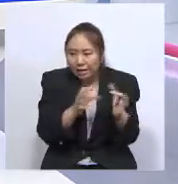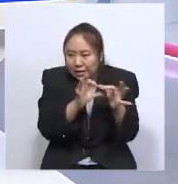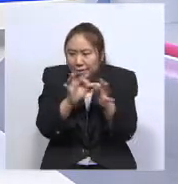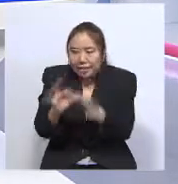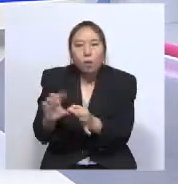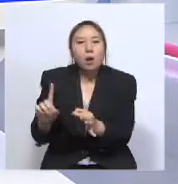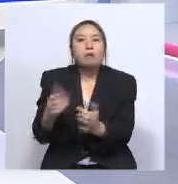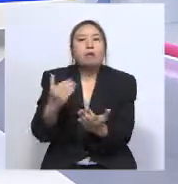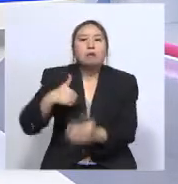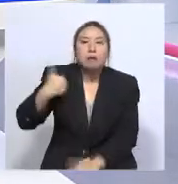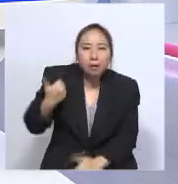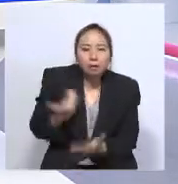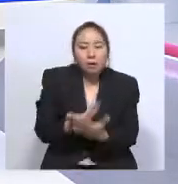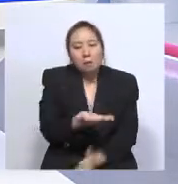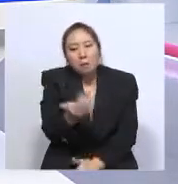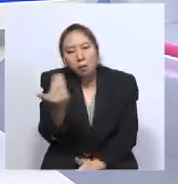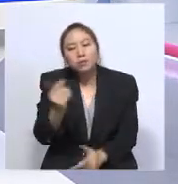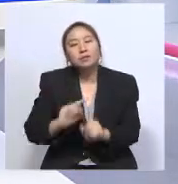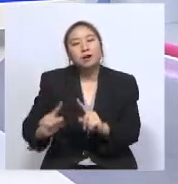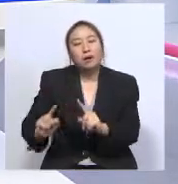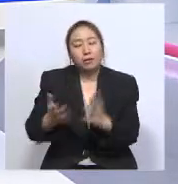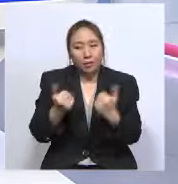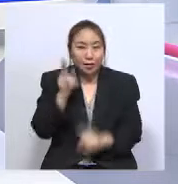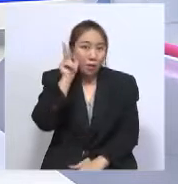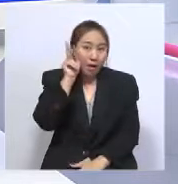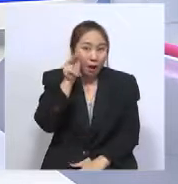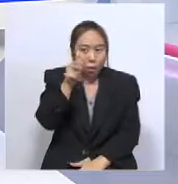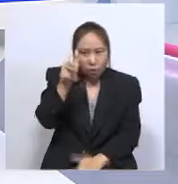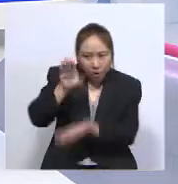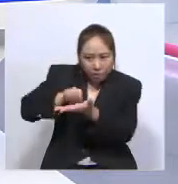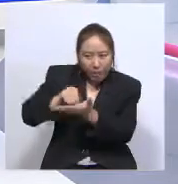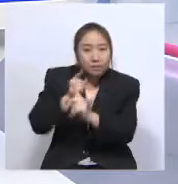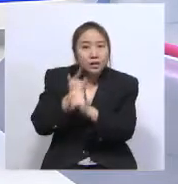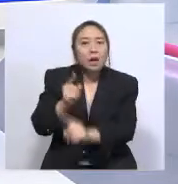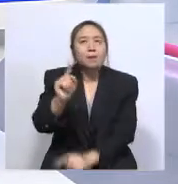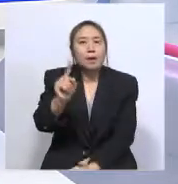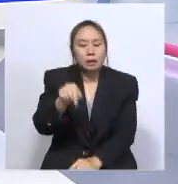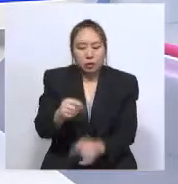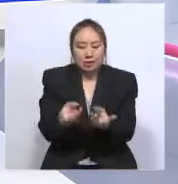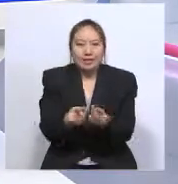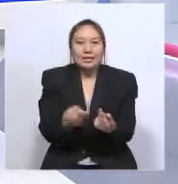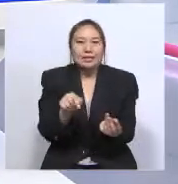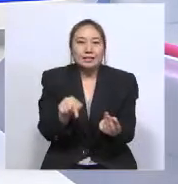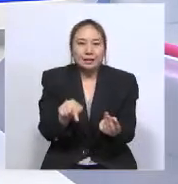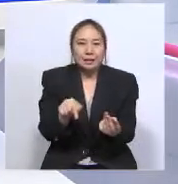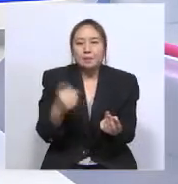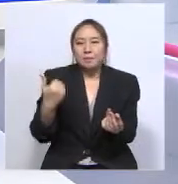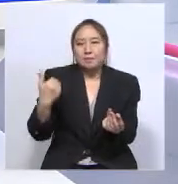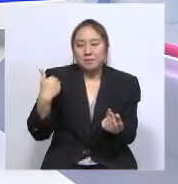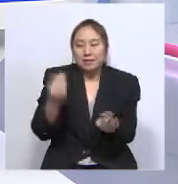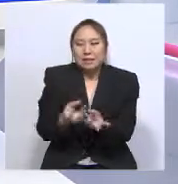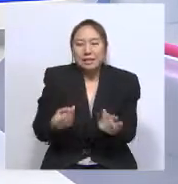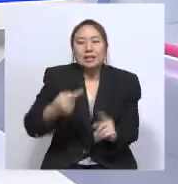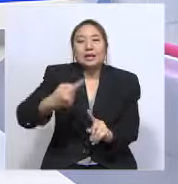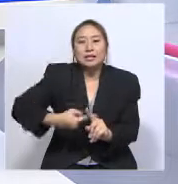ของค่าคุ้มครองด้วยแล้วก็ทางตอนนี้ที่ทางสื่อมวลชนทางนักข่าวเองกำลังตามอยู่ก็คือเรื่องของที่ดินบริเวณนั้นนะครับที่มีการเช่